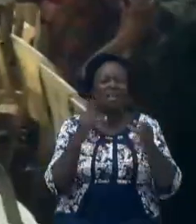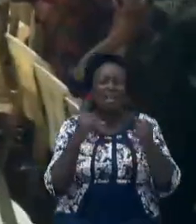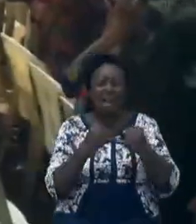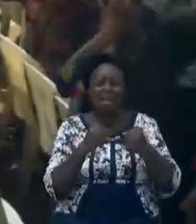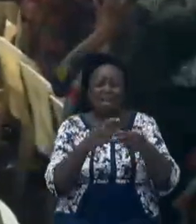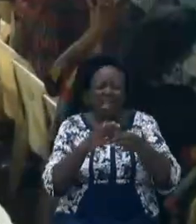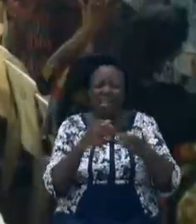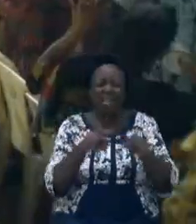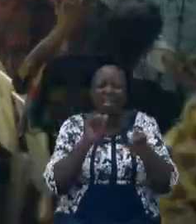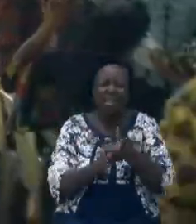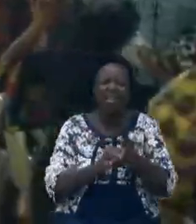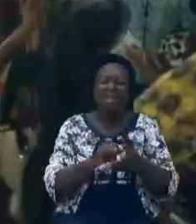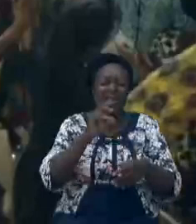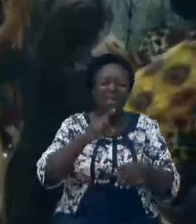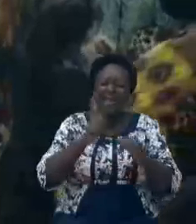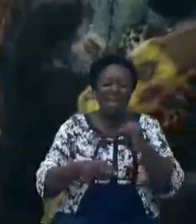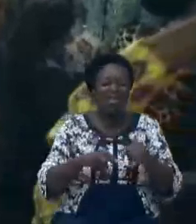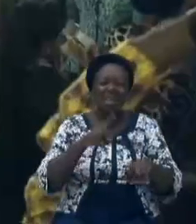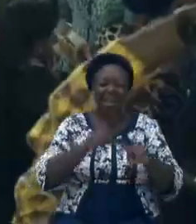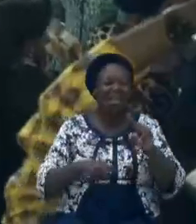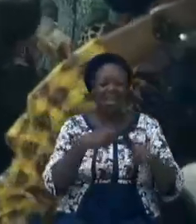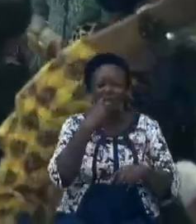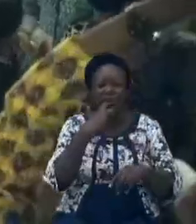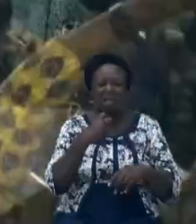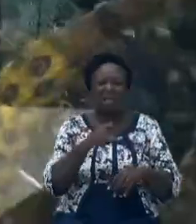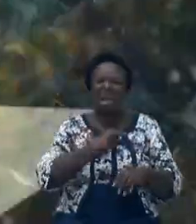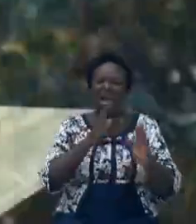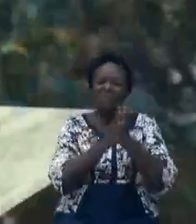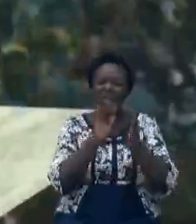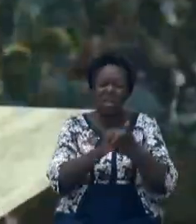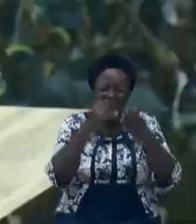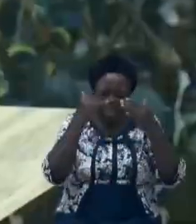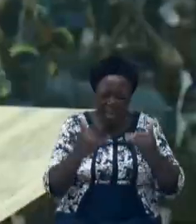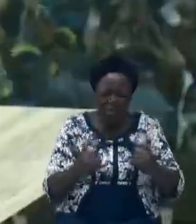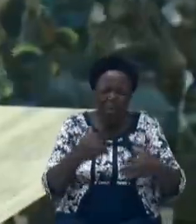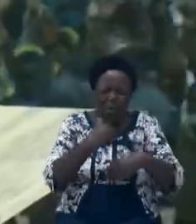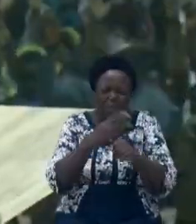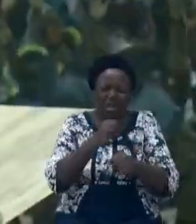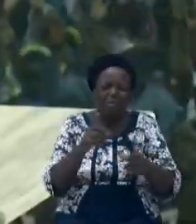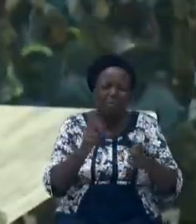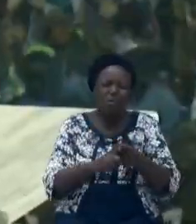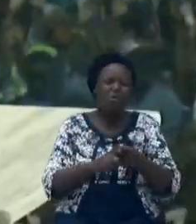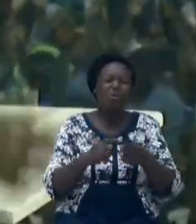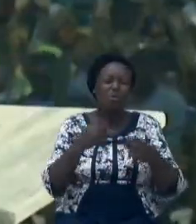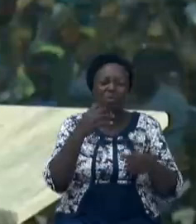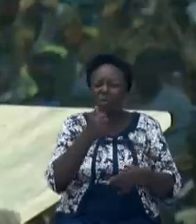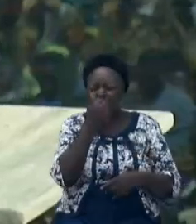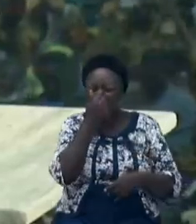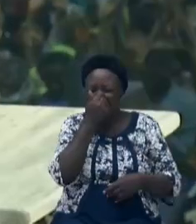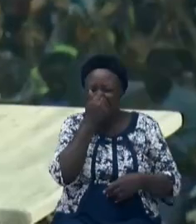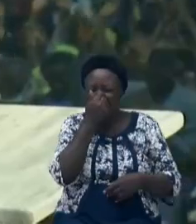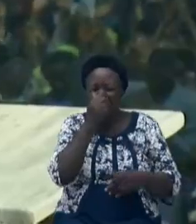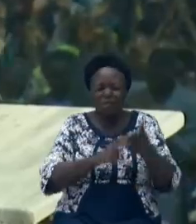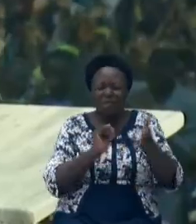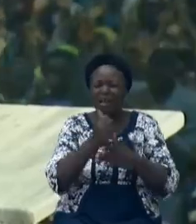il n'avait pas parlé à cordes de problème je peux ou la gauche ou la cote vocal